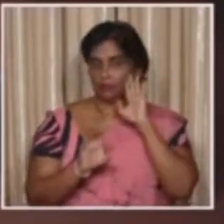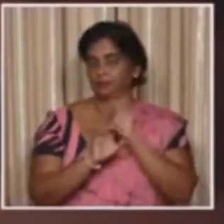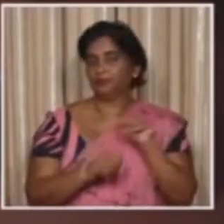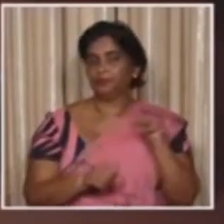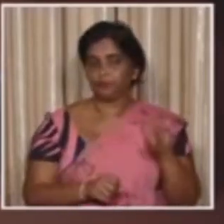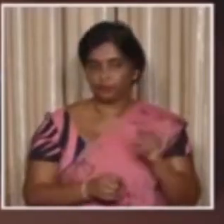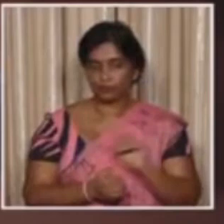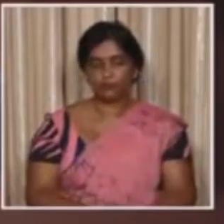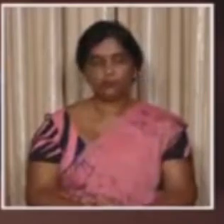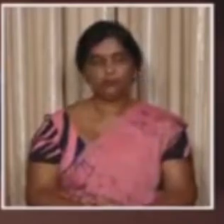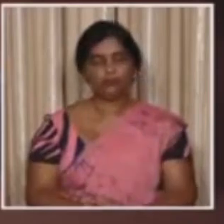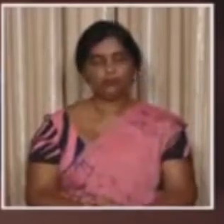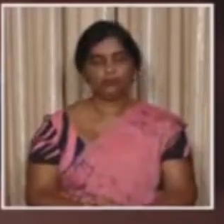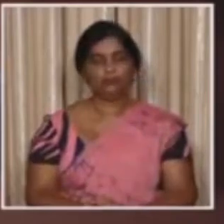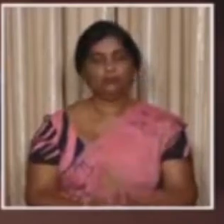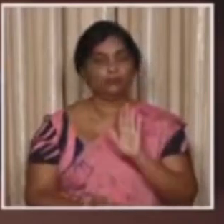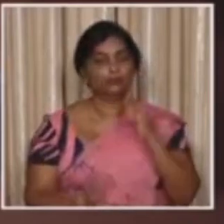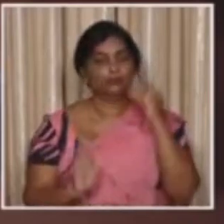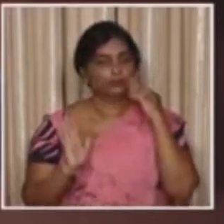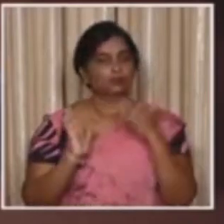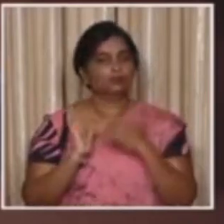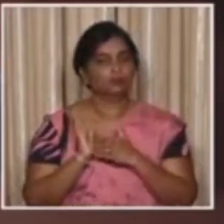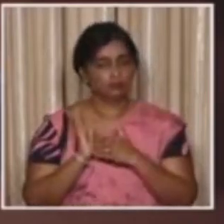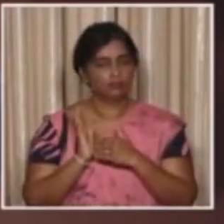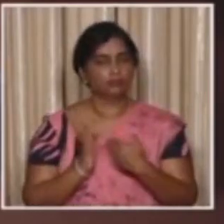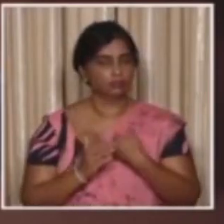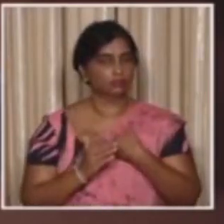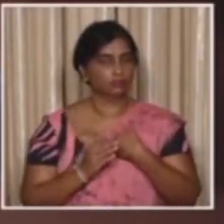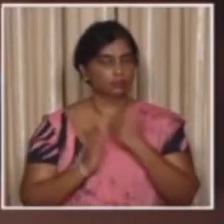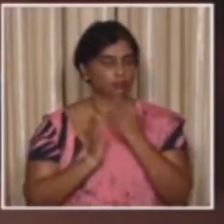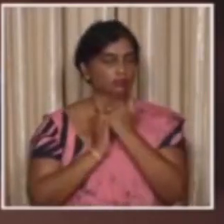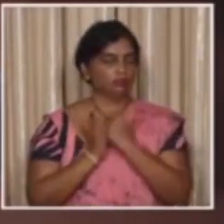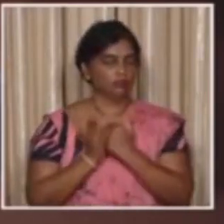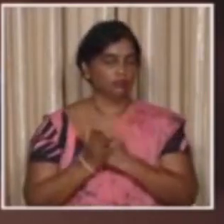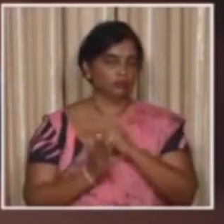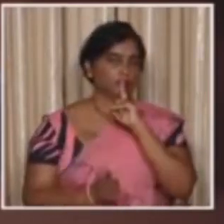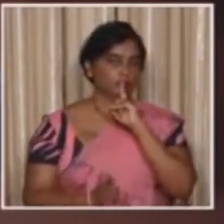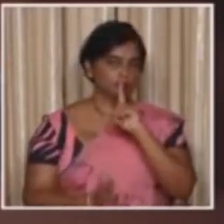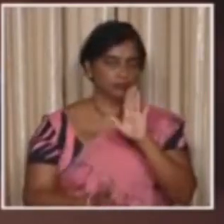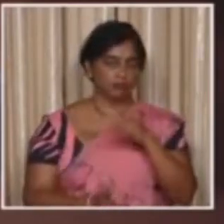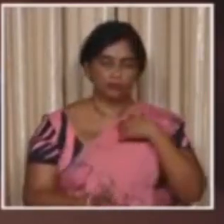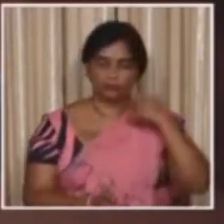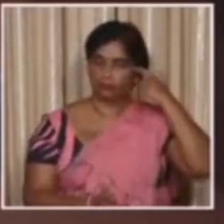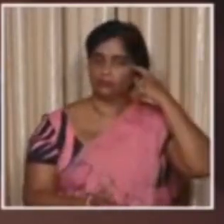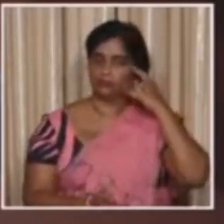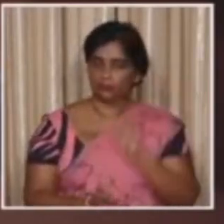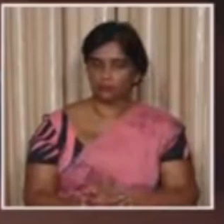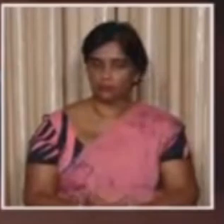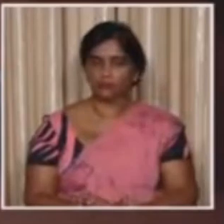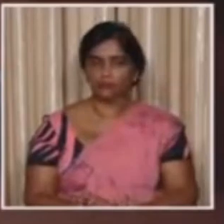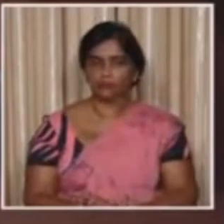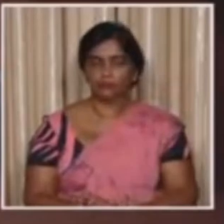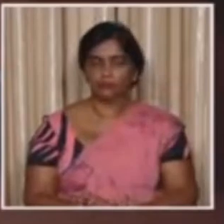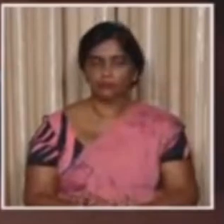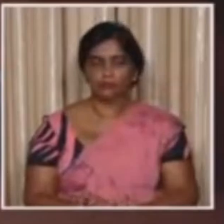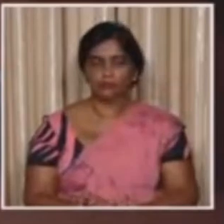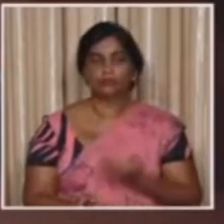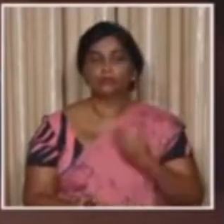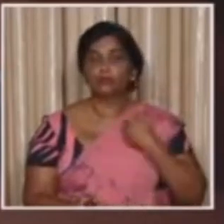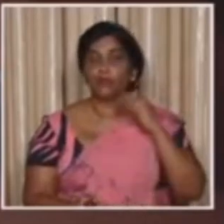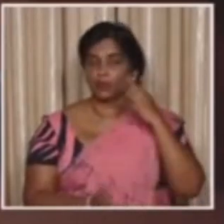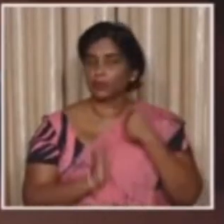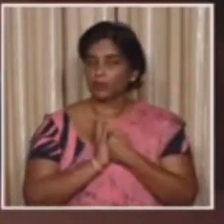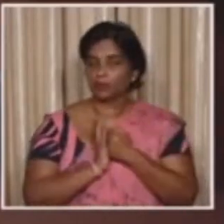ප්‍රකාශයකුත් ඒ නිසා ඒ පිළිබඳව අපේ පැත්තෙන් යම් කරුණු කීපයක් ඉදිරිපත් කළ යුතුයි කියලා මම කල්පනා කරා විශේෂයෙන්ම